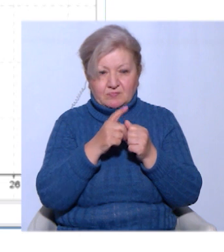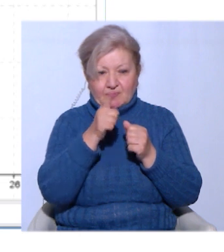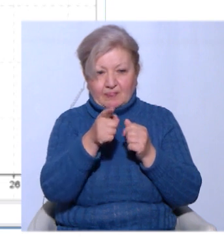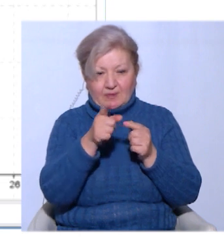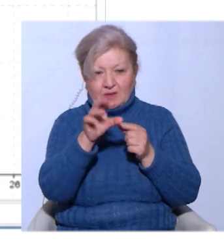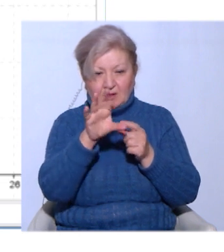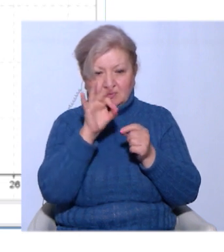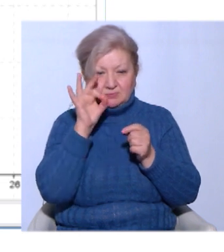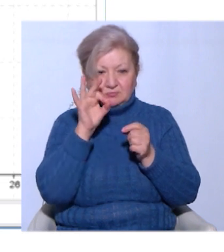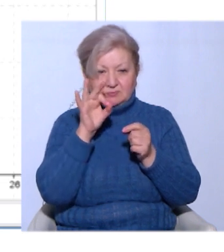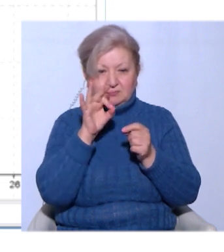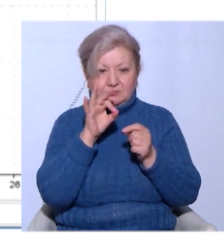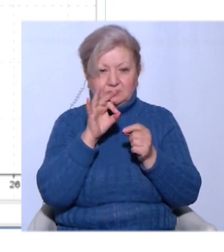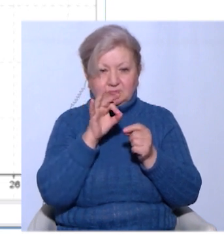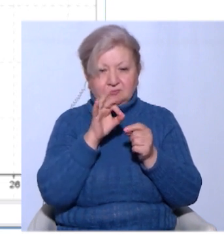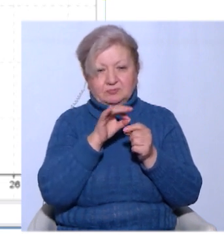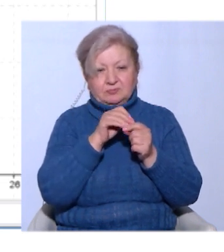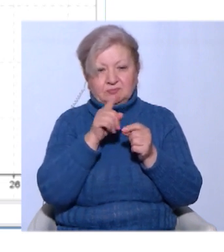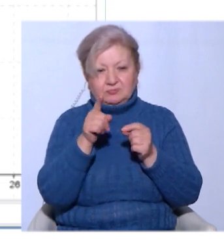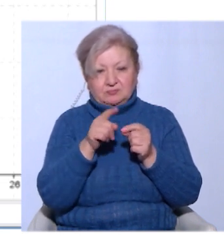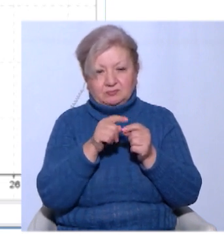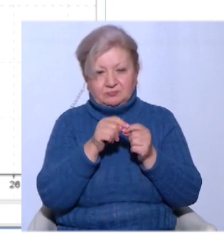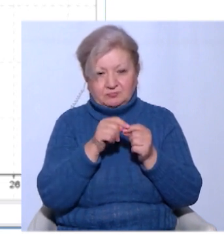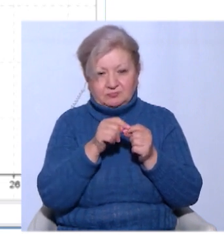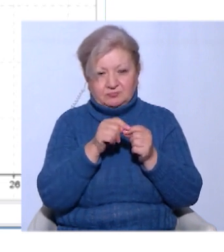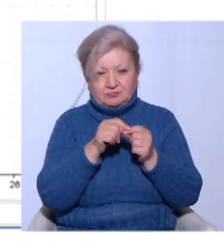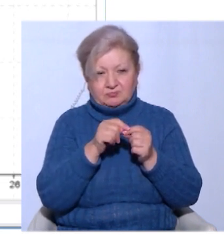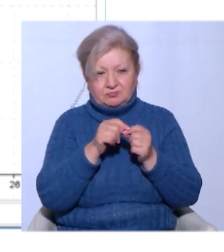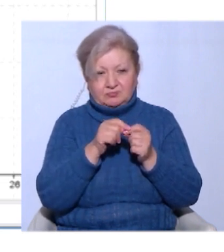ავიღებთ ვექტორს, ორ წერტილს შორის ვექტორი რაღაცა.